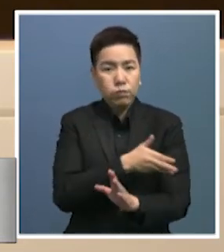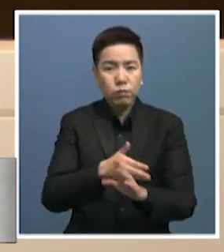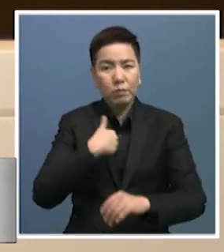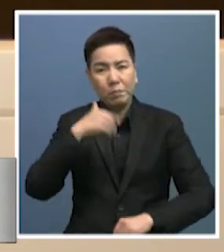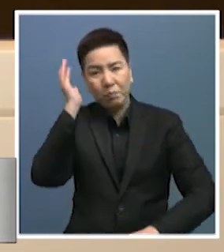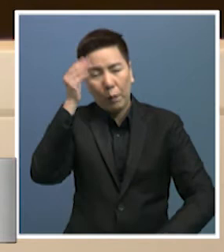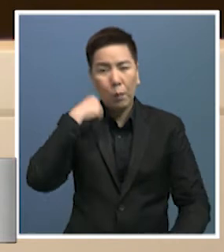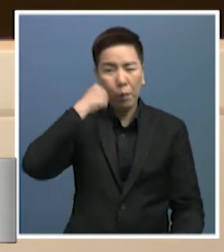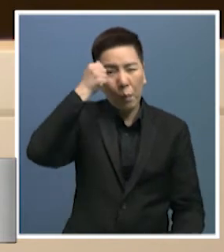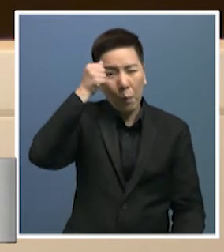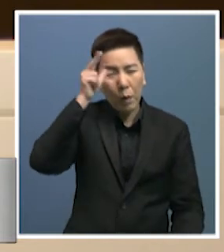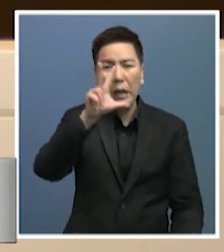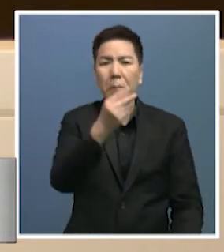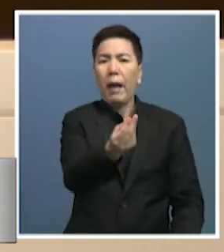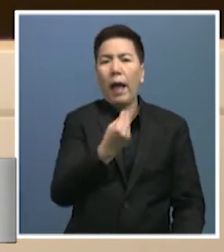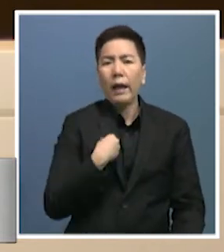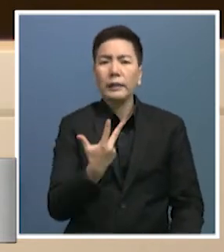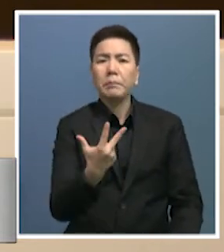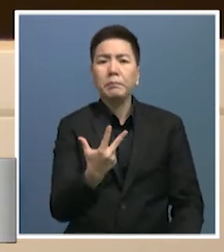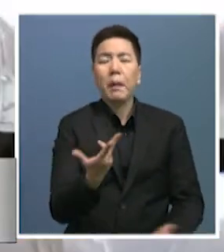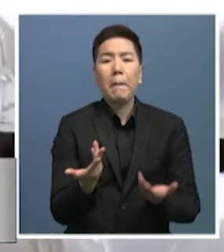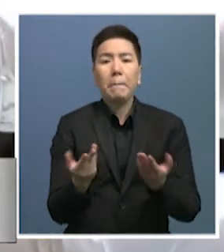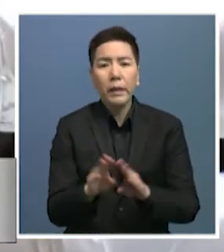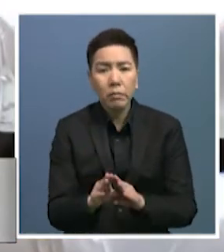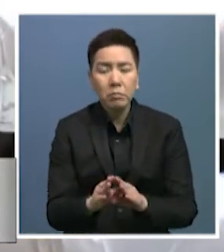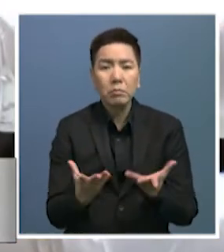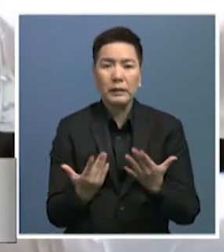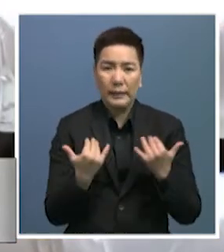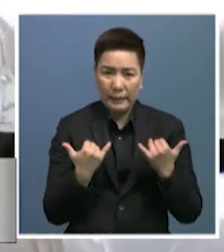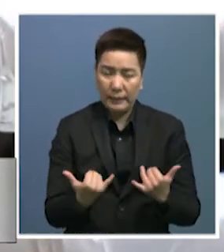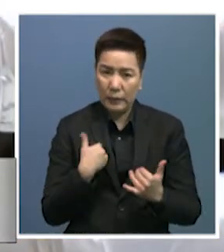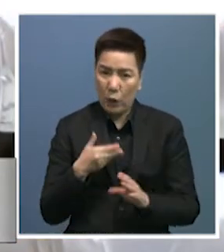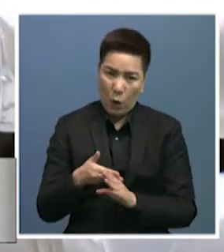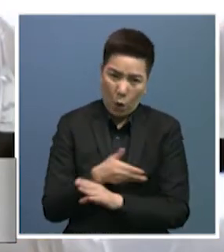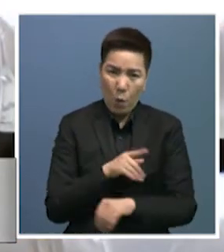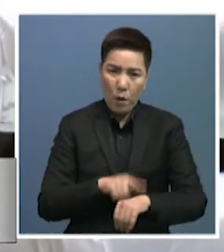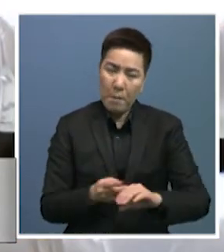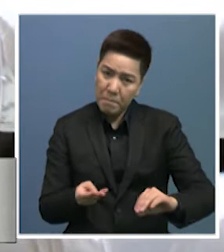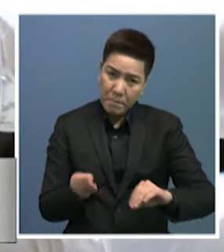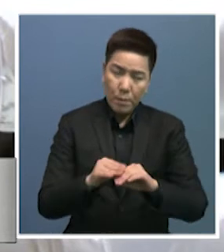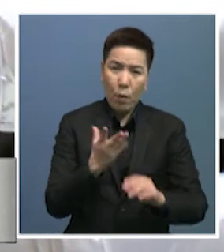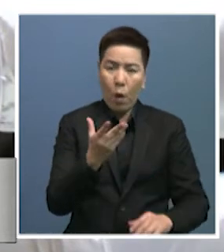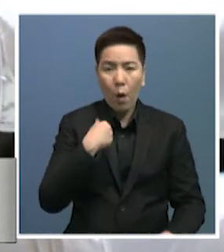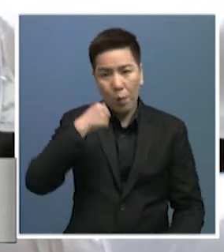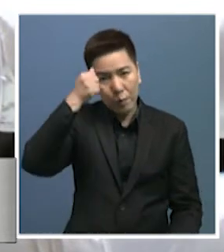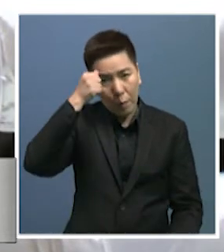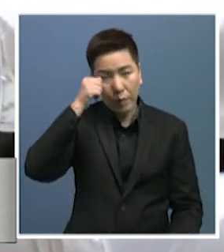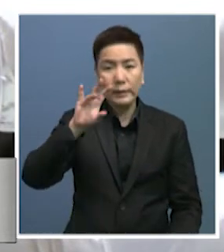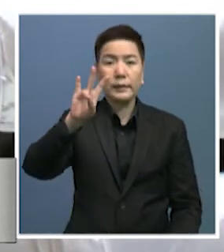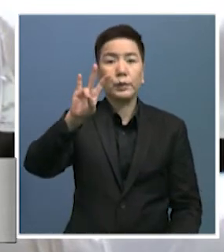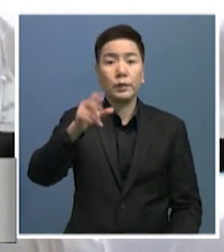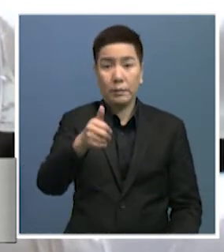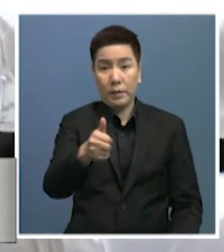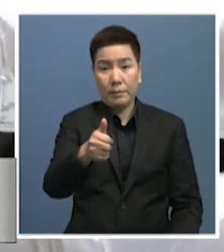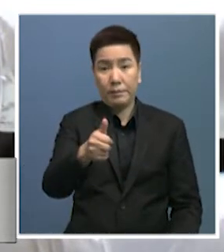เนี่ยอธิปราย 3วันเท่านั้นเองสำหรับฝ่ายค้านก็ปิดสมัยประชุมแล้วปีนี้ก็เลยต้องการเวลาเพิ่มขอเป็นซัก 7วันจะได้